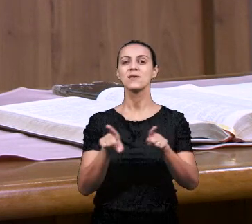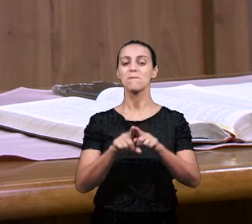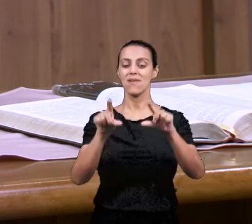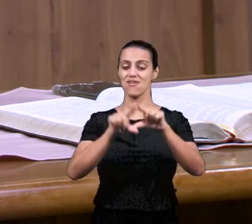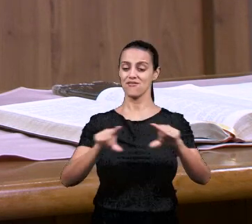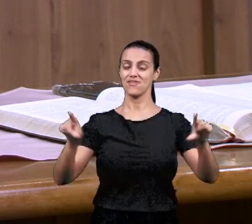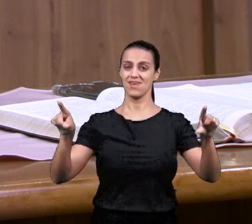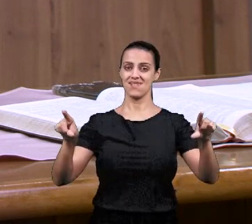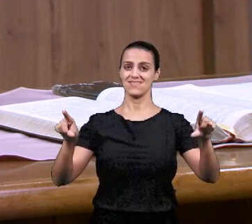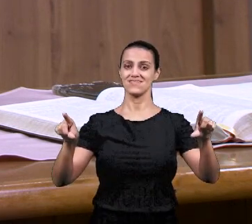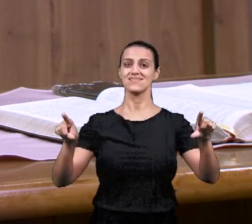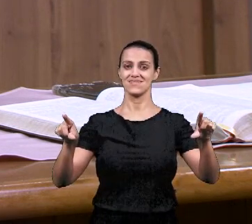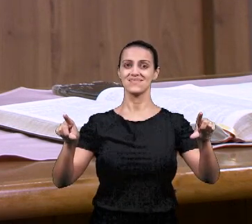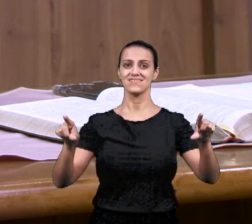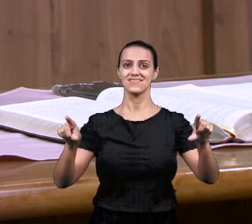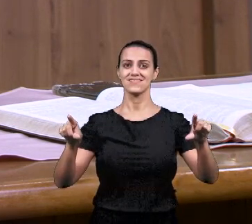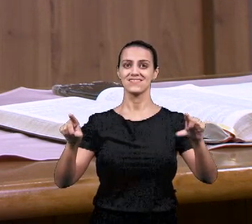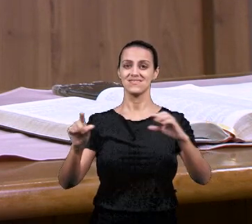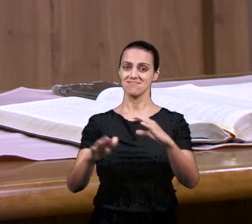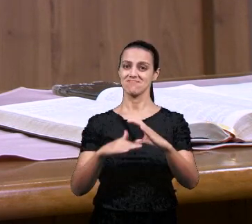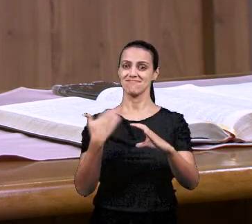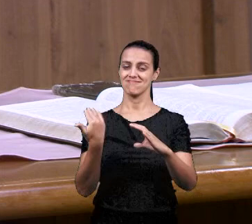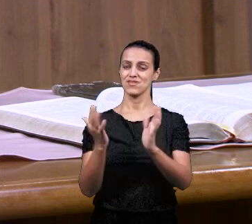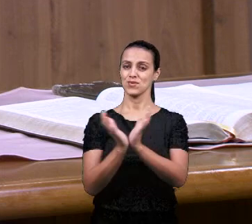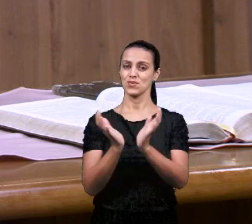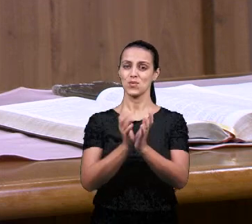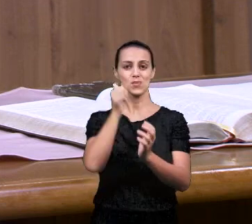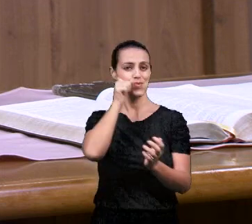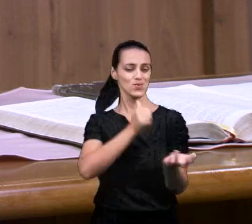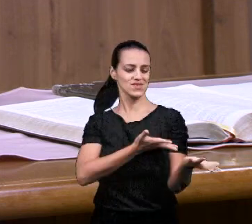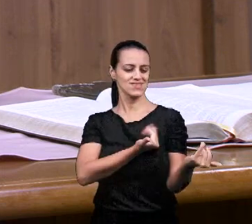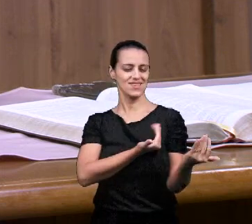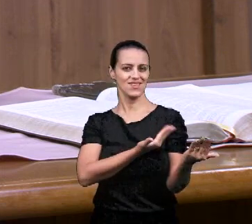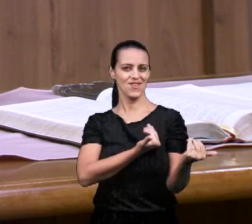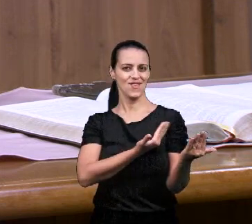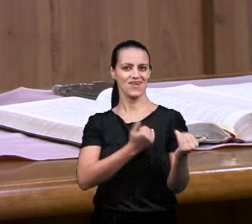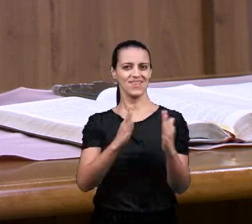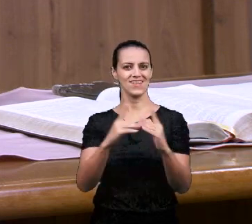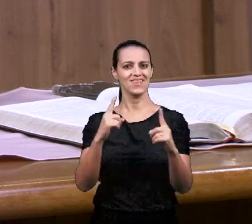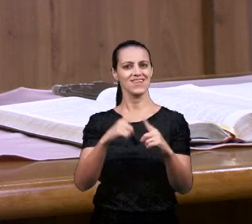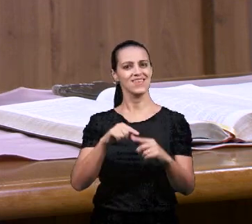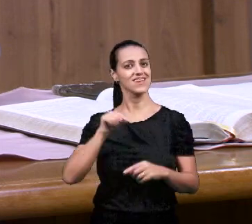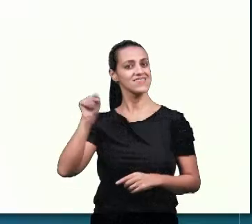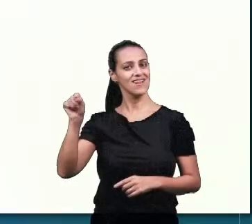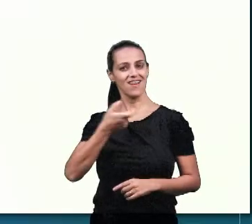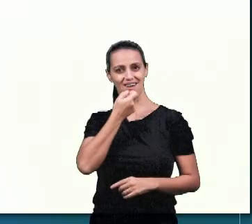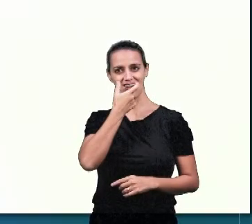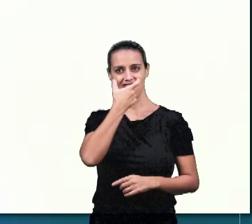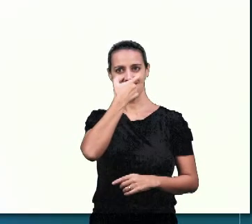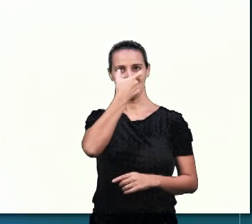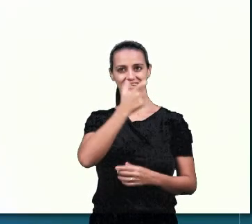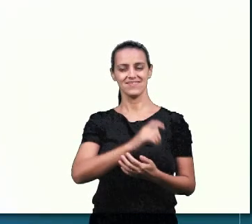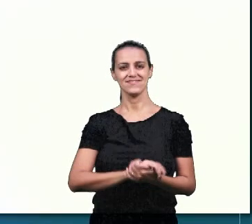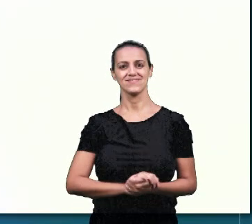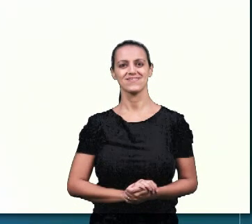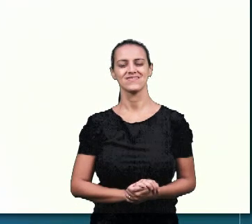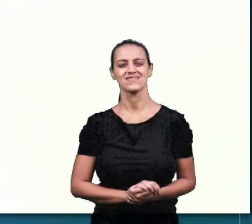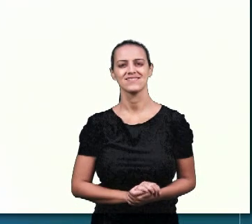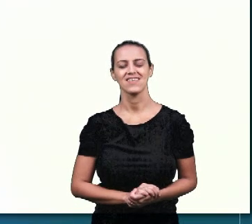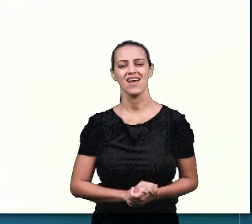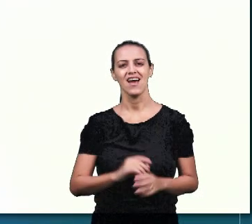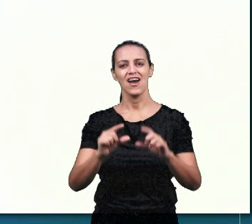phrase très bien élaborée par un groupe de frères, un groupe d'hommes de l'église de Luanda, en Angola. Et la phrase nous